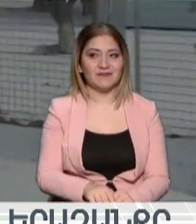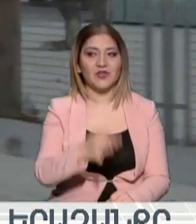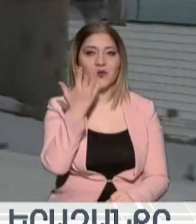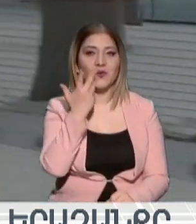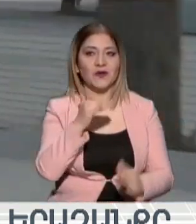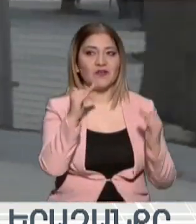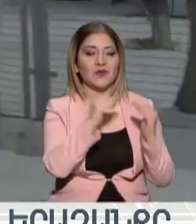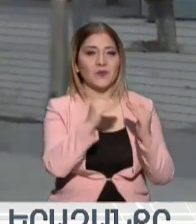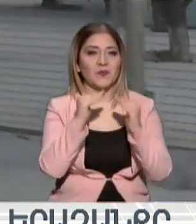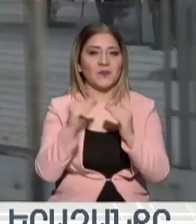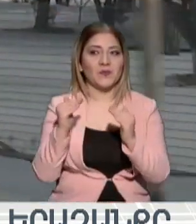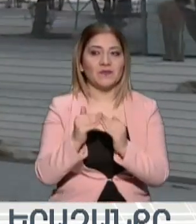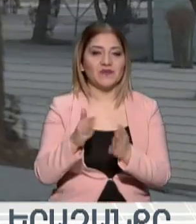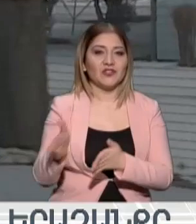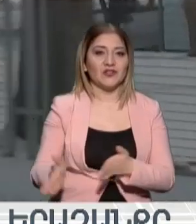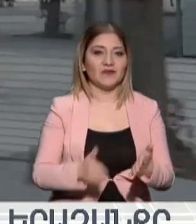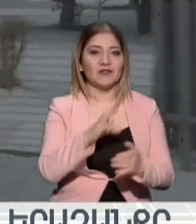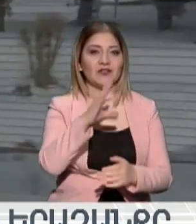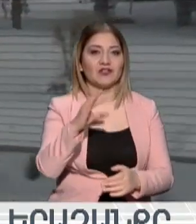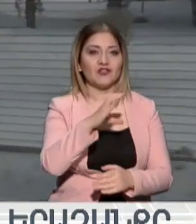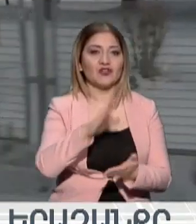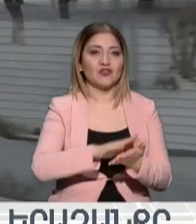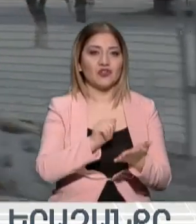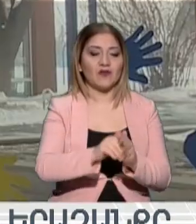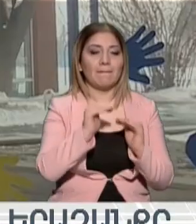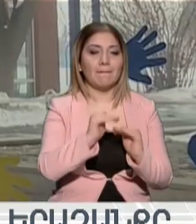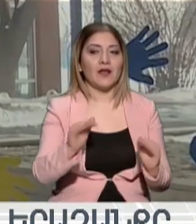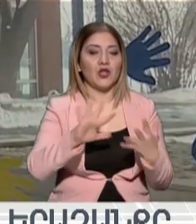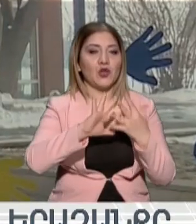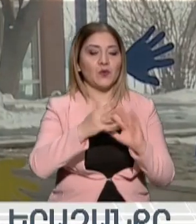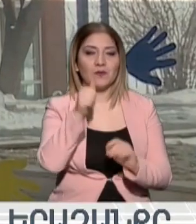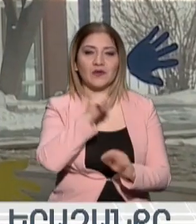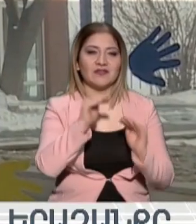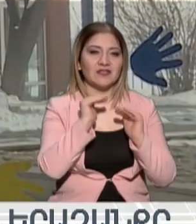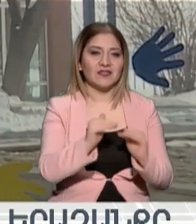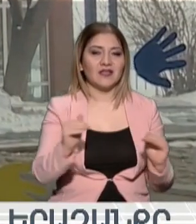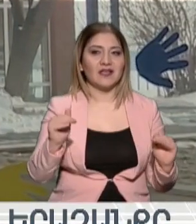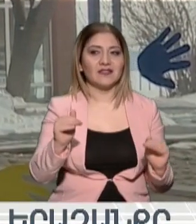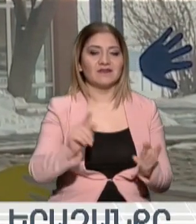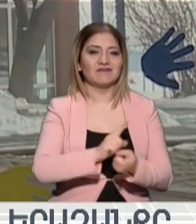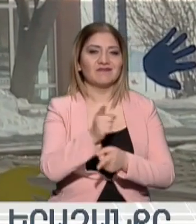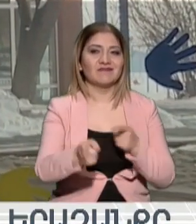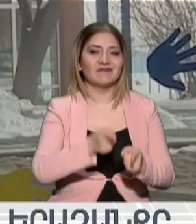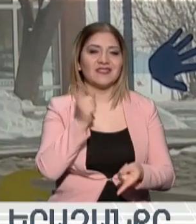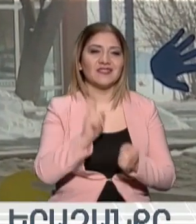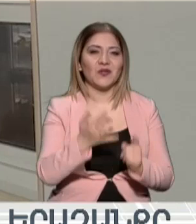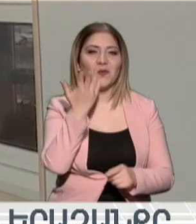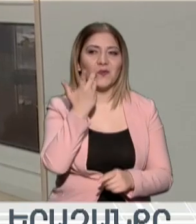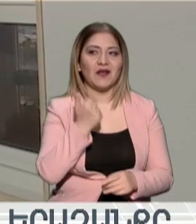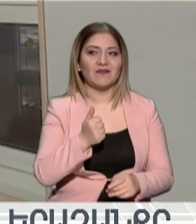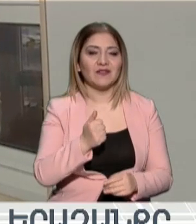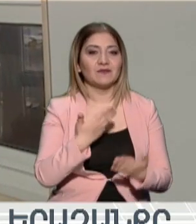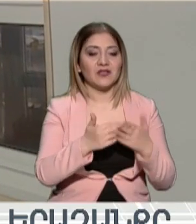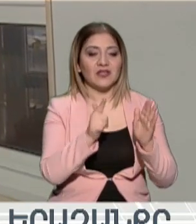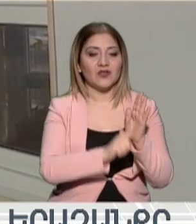Գունավոր տնակներ տանող ուղին ձգվում է դեպի Սոս Մանկական գյուղ, որտեղ փորձում են երեխաների մանկությունը դարձնել իսկապես գունավոր։